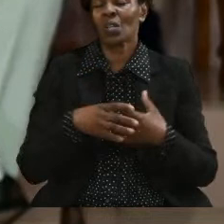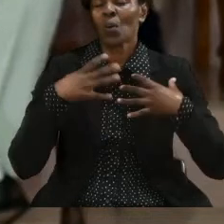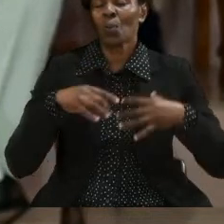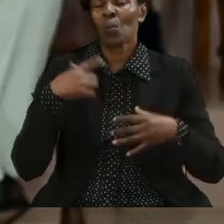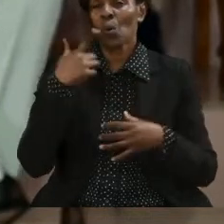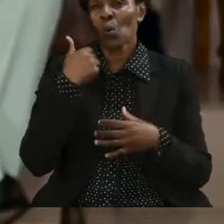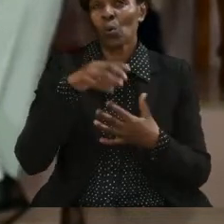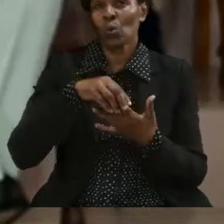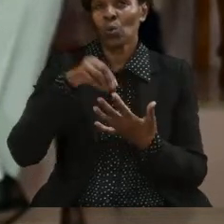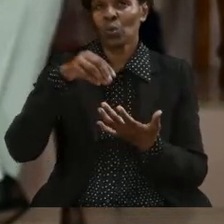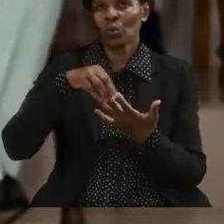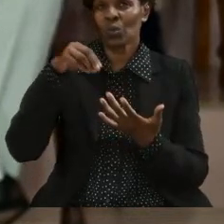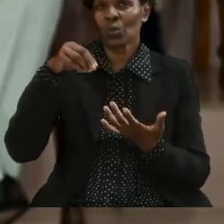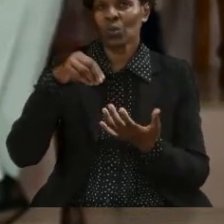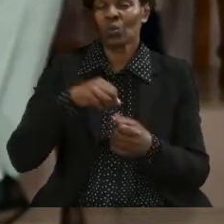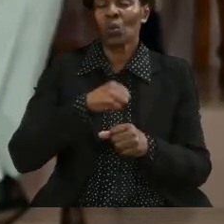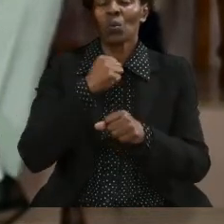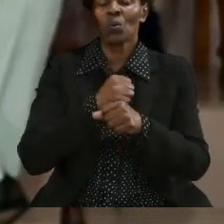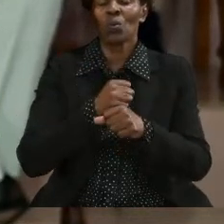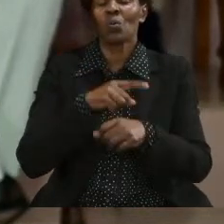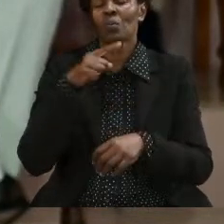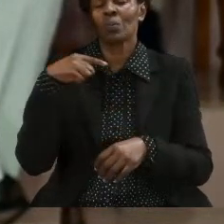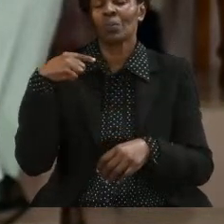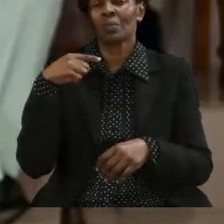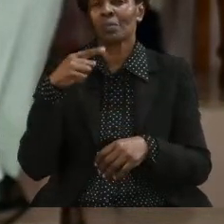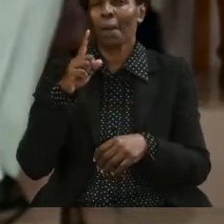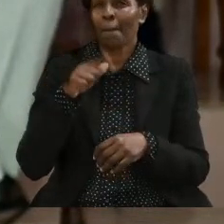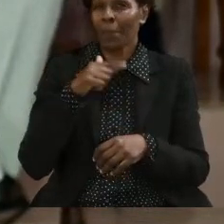nĩ andũ mathurire gwĩka maũndũ moru